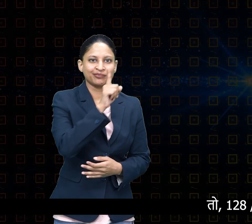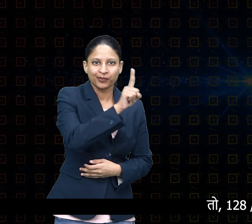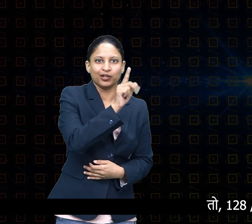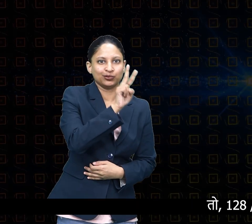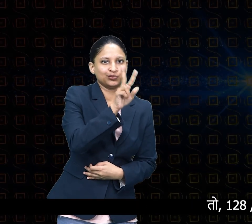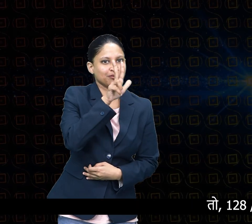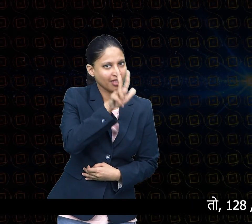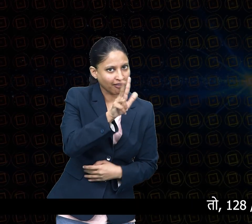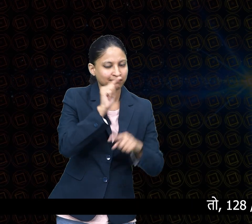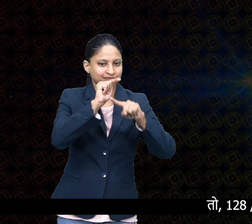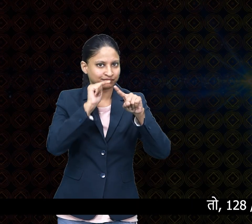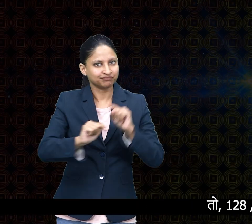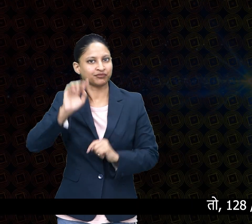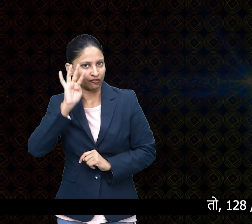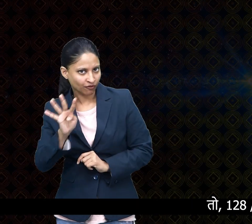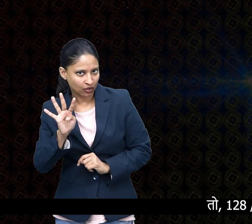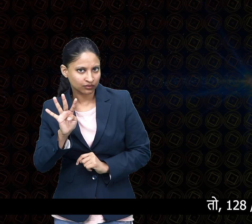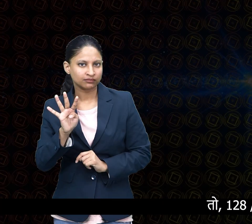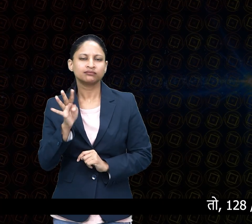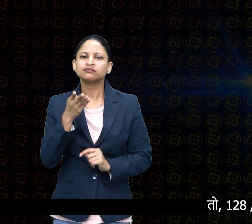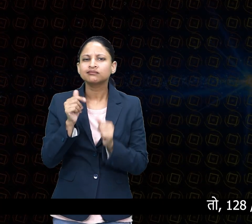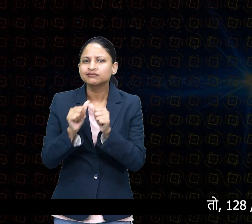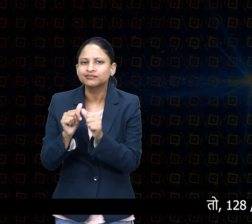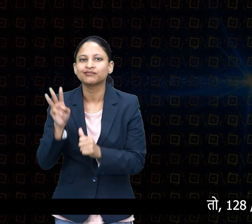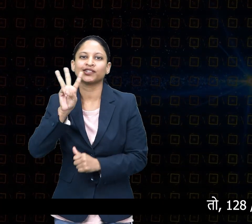तो 128 भाग 4 बराबर 32।